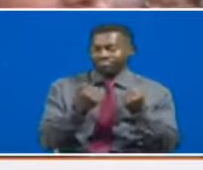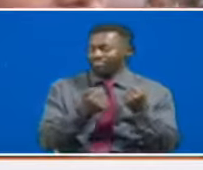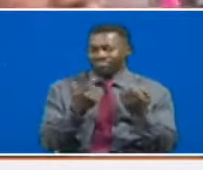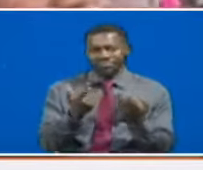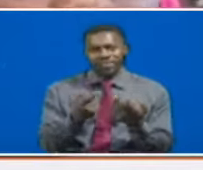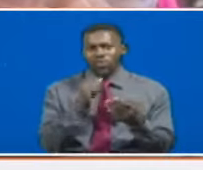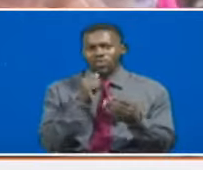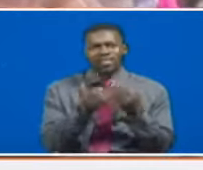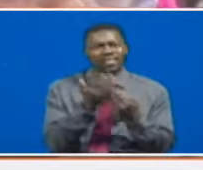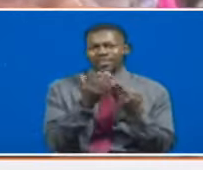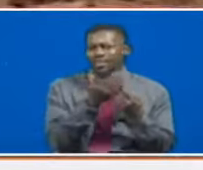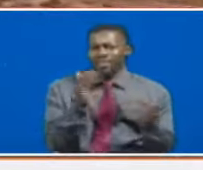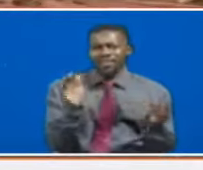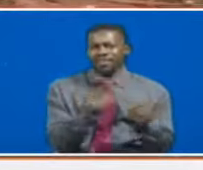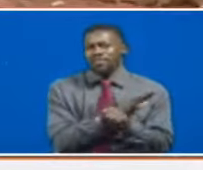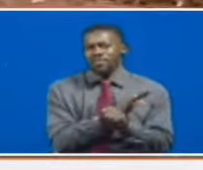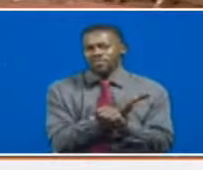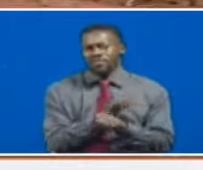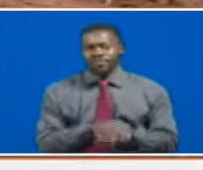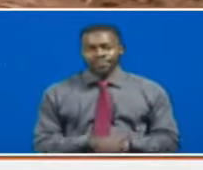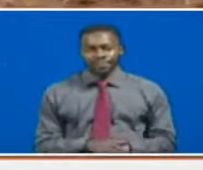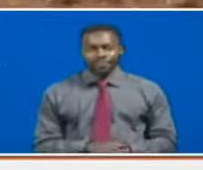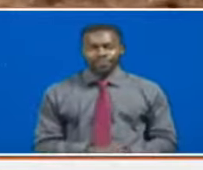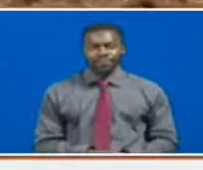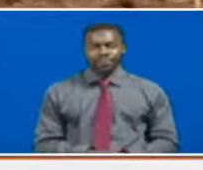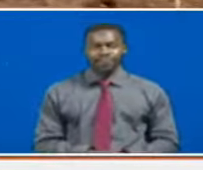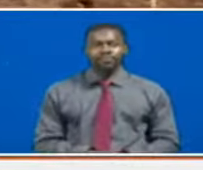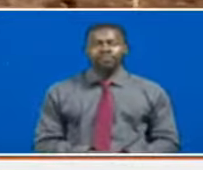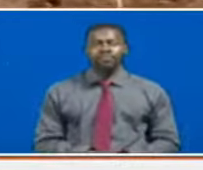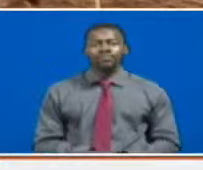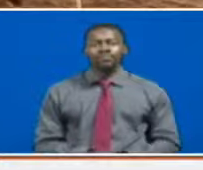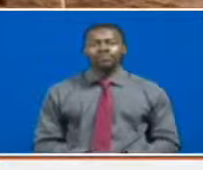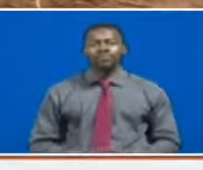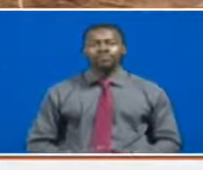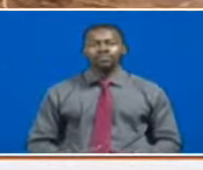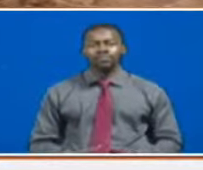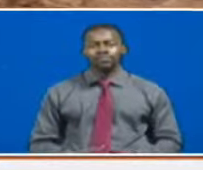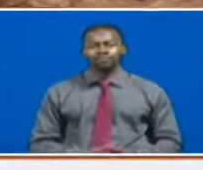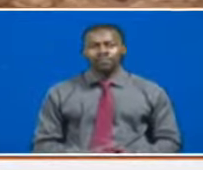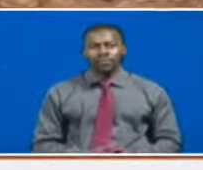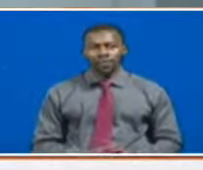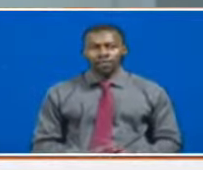drivers forcing their way through water. Ken Gashuhi, KTN